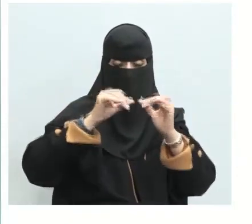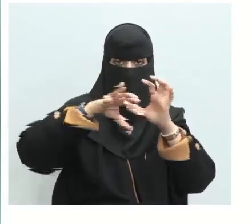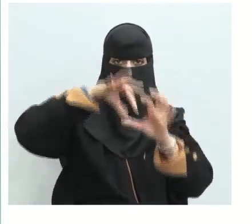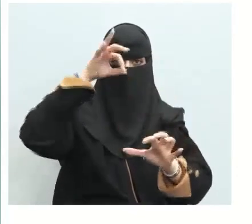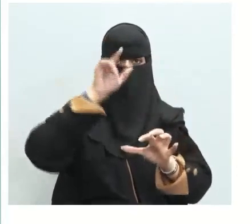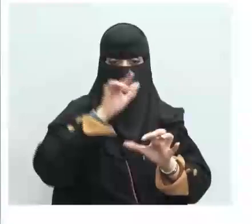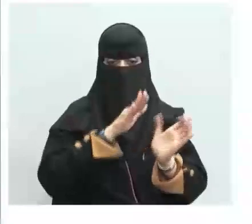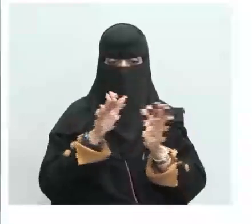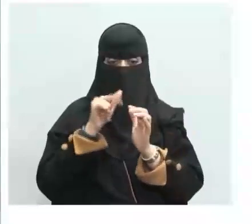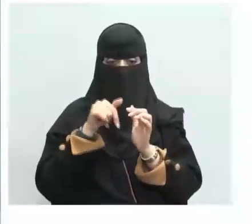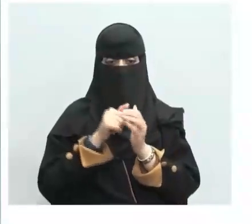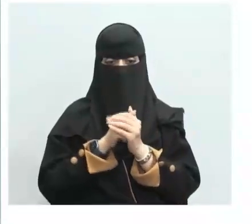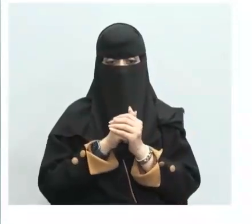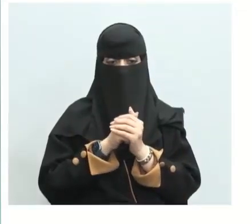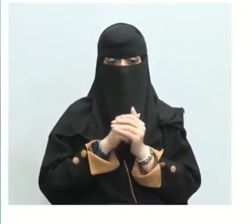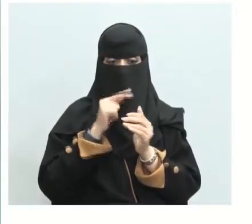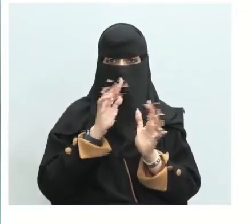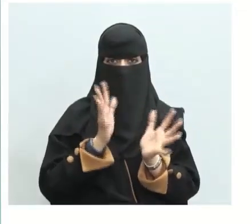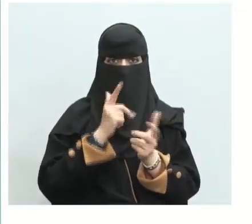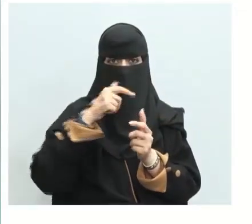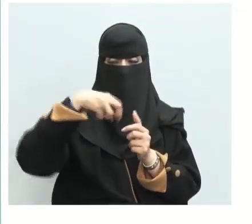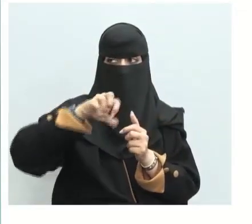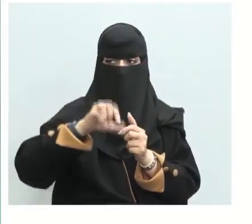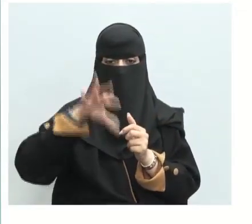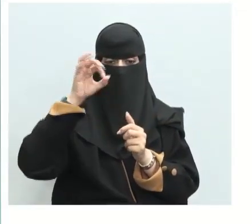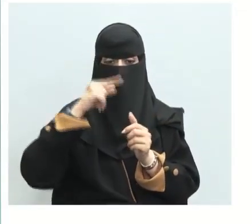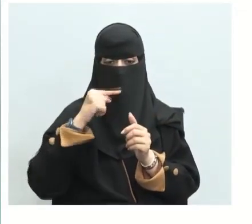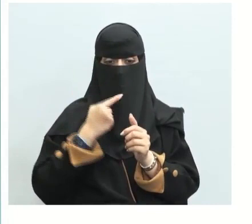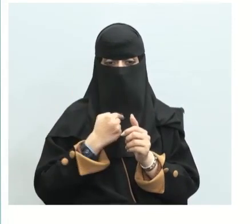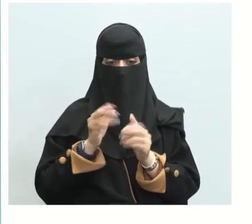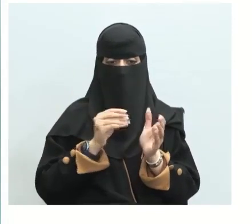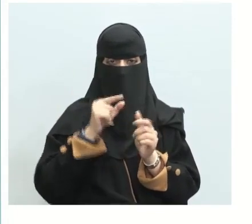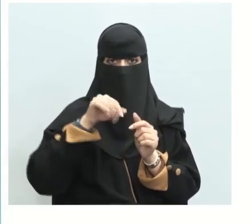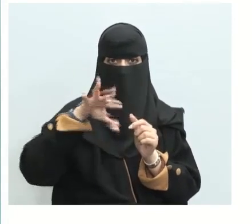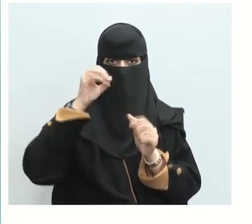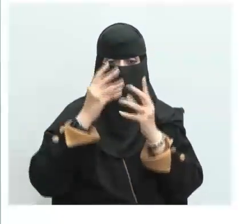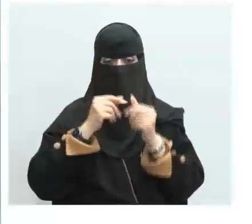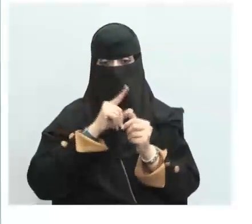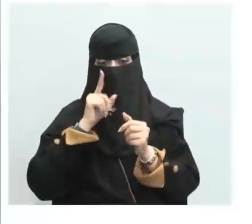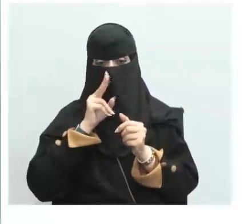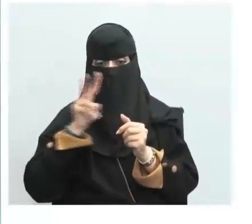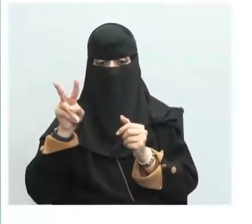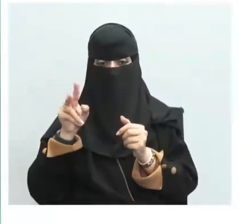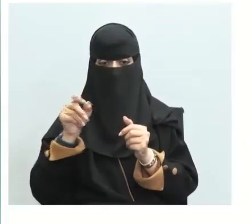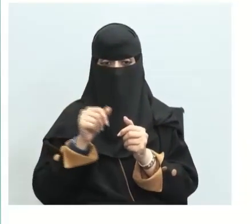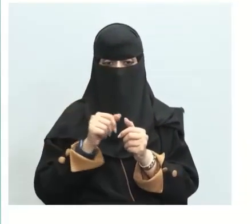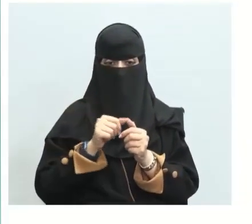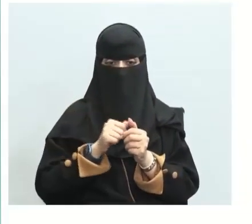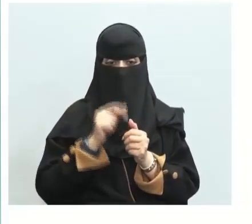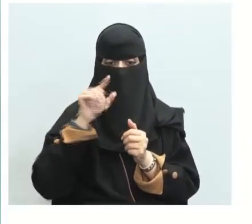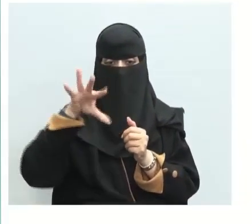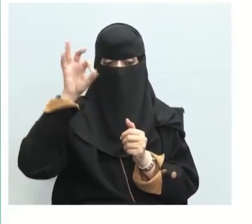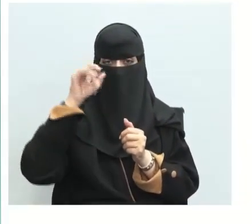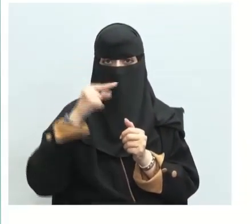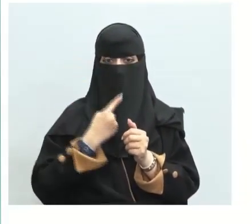نستطيع اختيار أي نوع جهاز من خلاله تستطيع رؤية الموقع